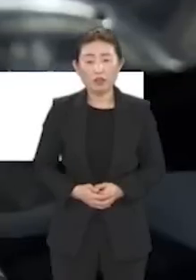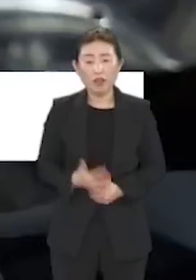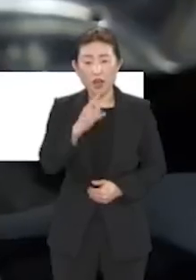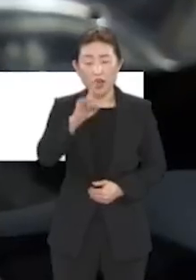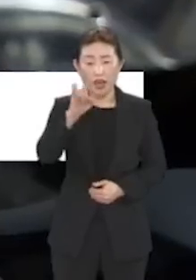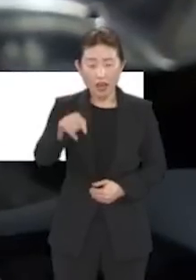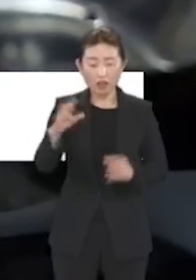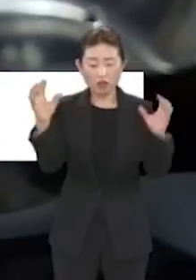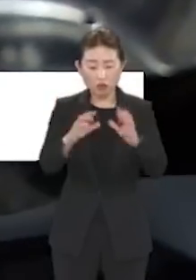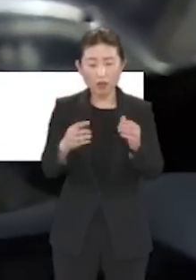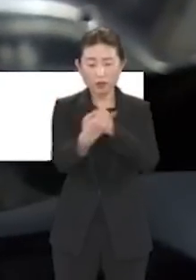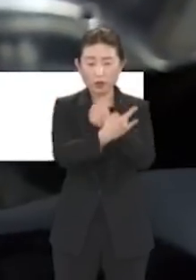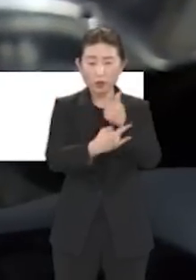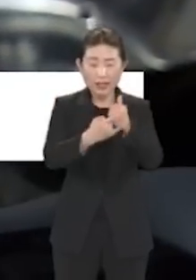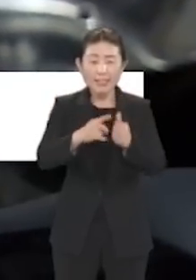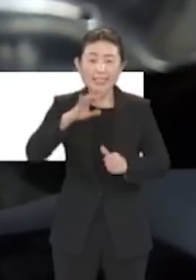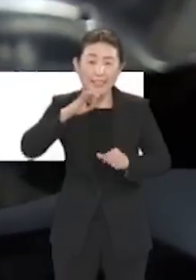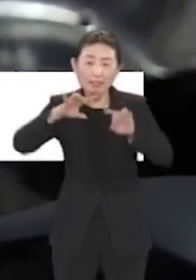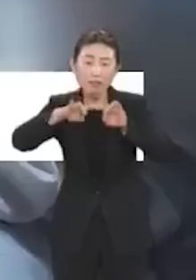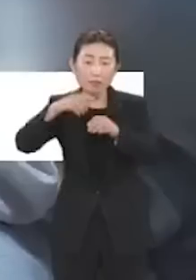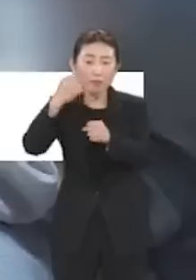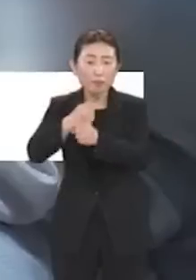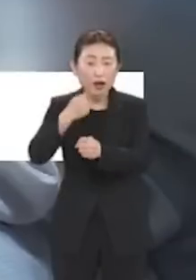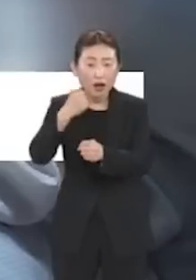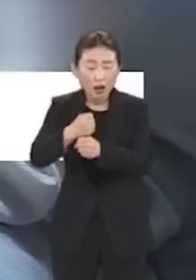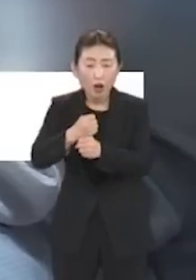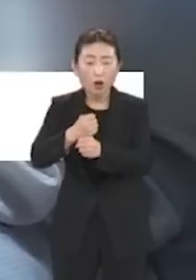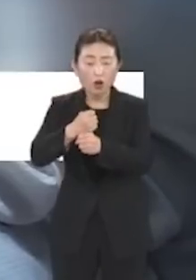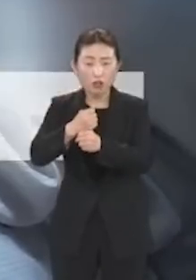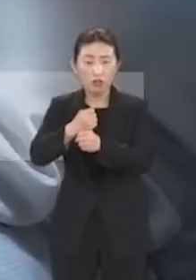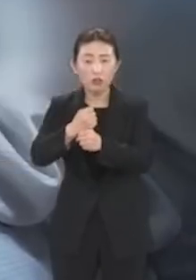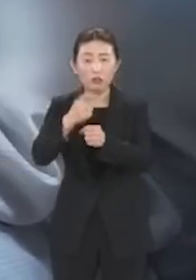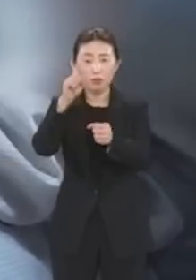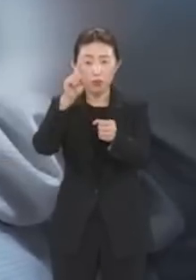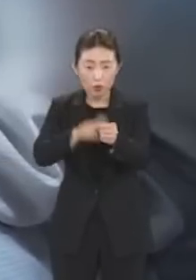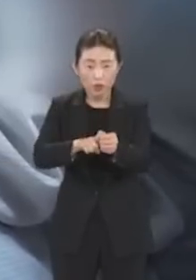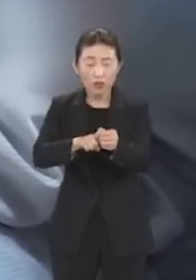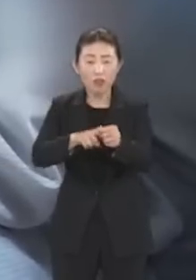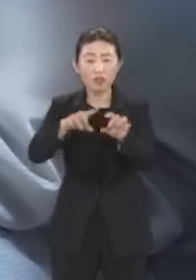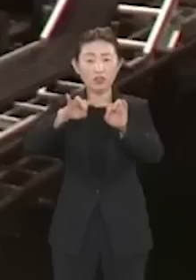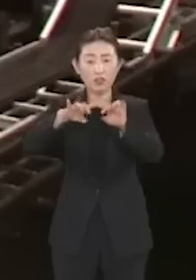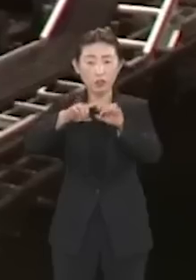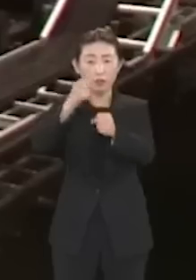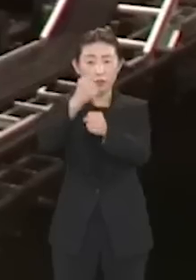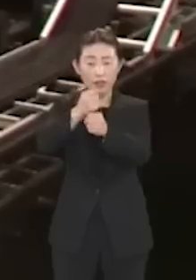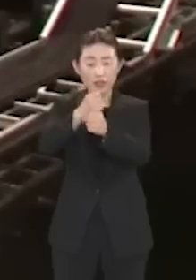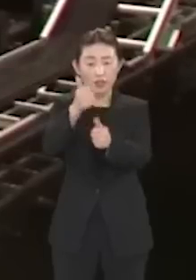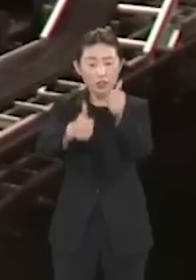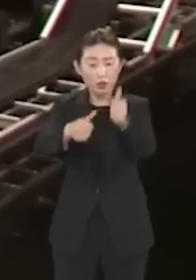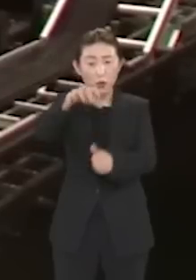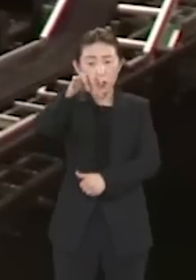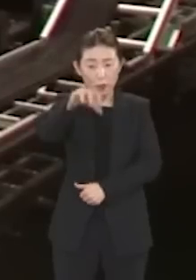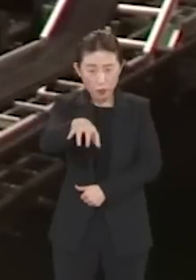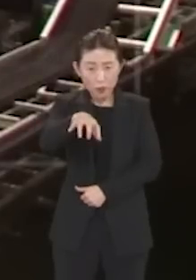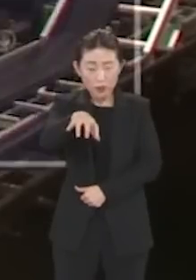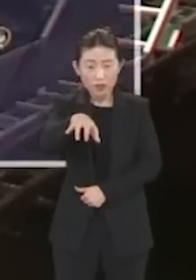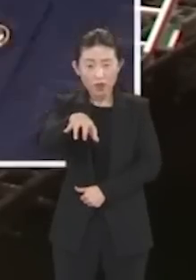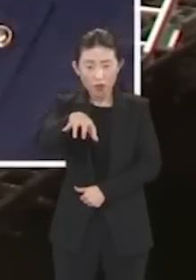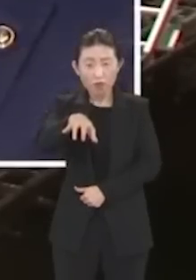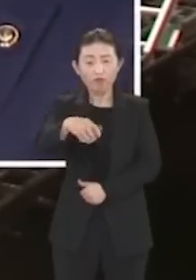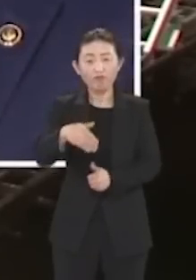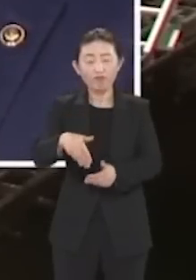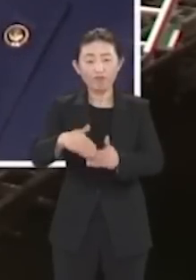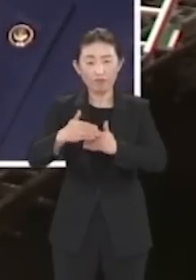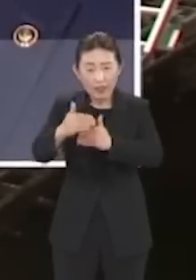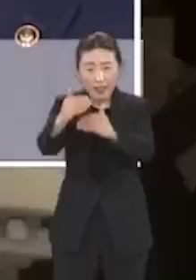핵융합 위원회가 실제 전력생산 즉 상업화로 이어질 수 있는 전력 생산 실증로 건설을 의결한 겁니다